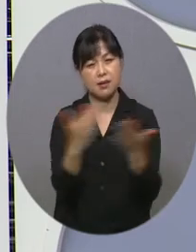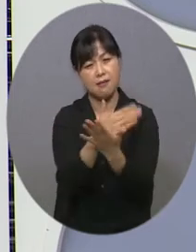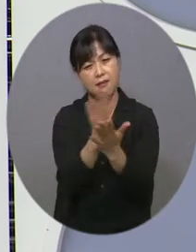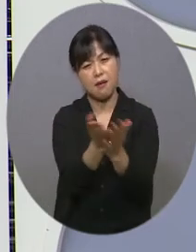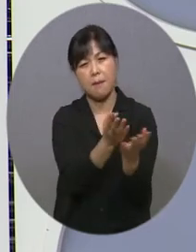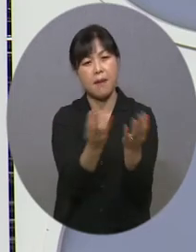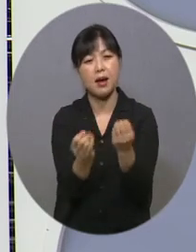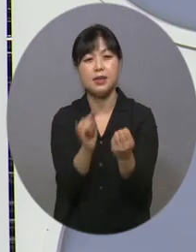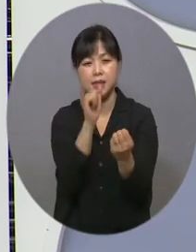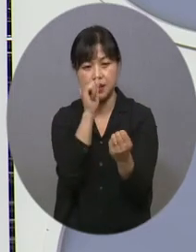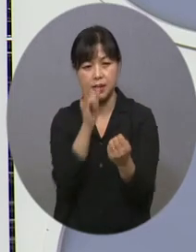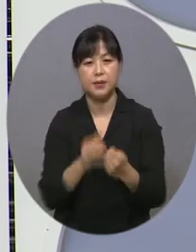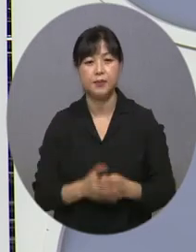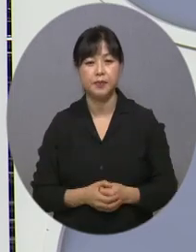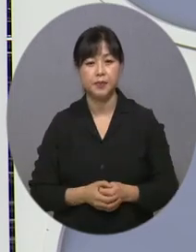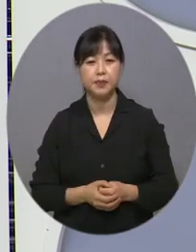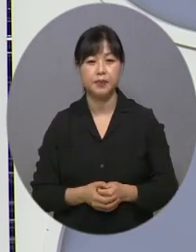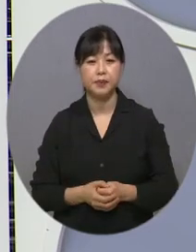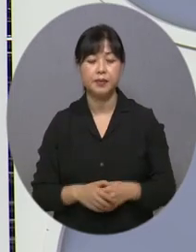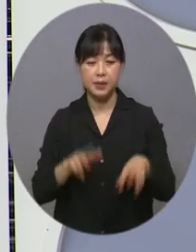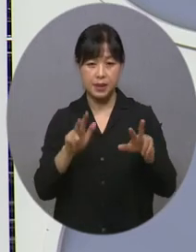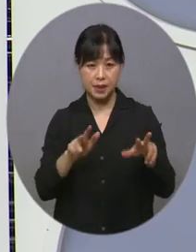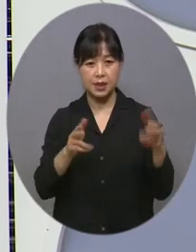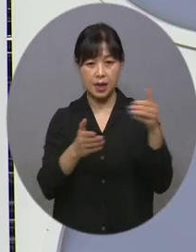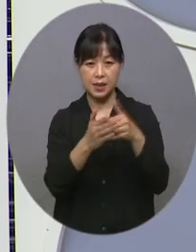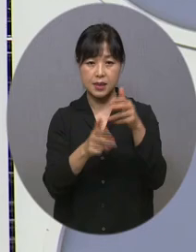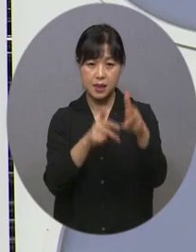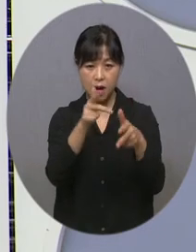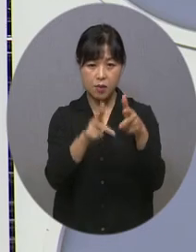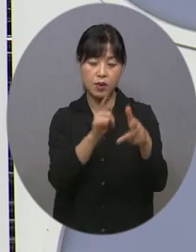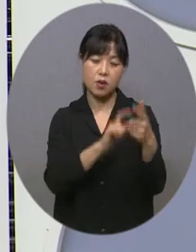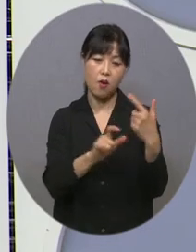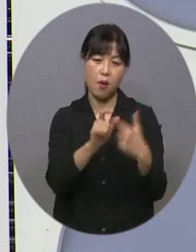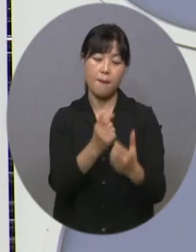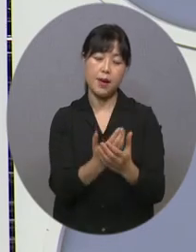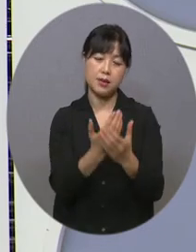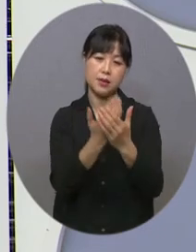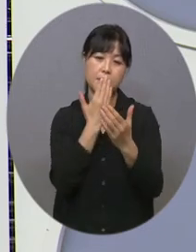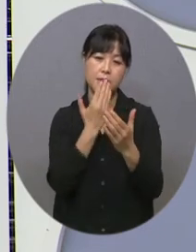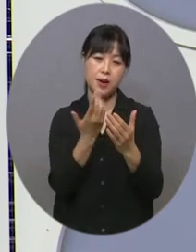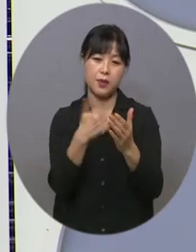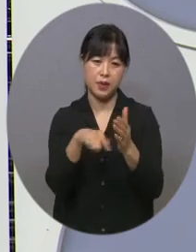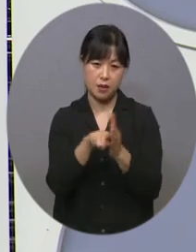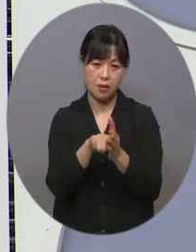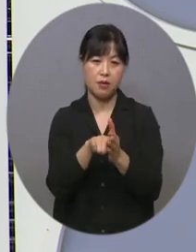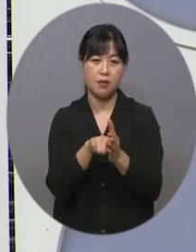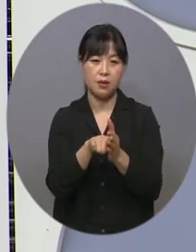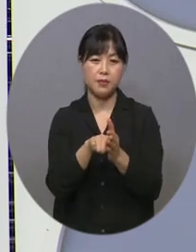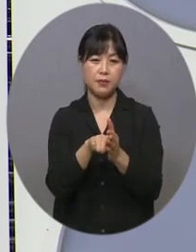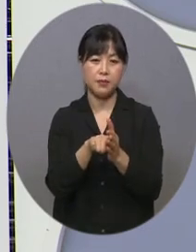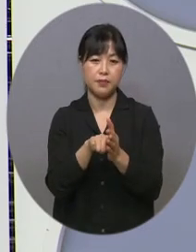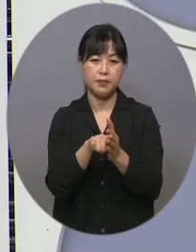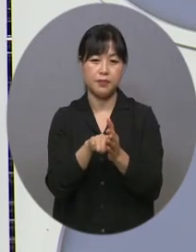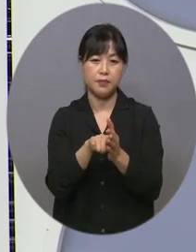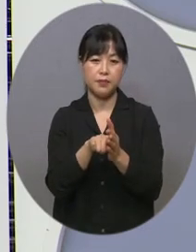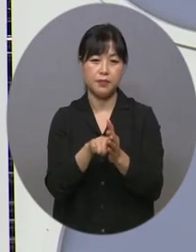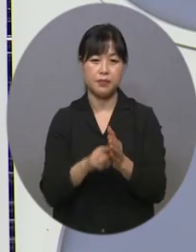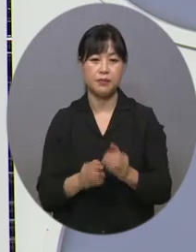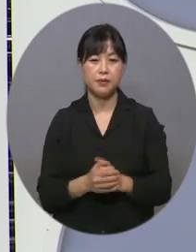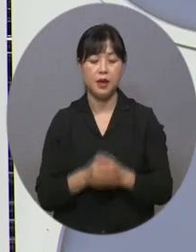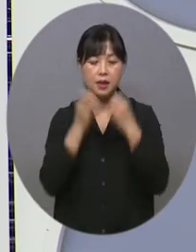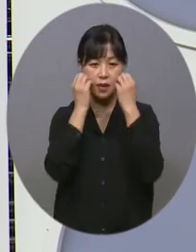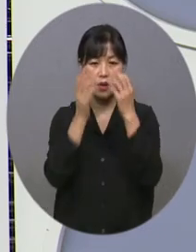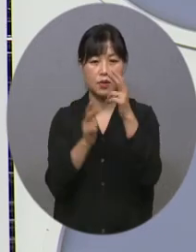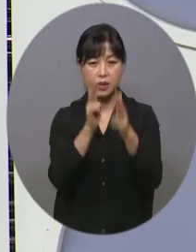여러 가지예요. 그래서 지금까지 하는 사업을 좀 더 발전시키기 위해서 저희들이 이제 몇 가지 이제